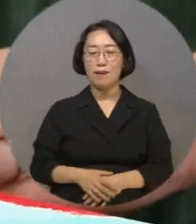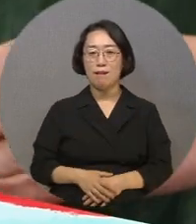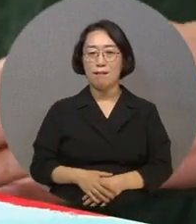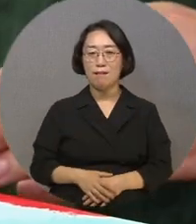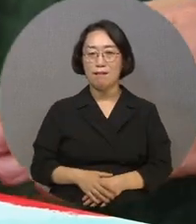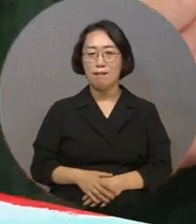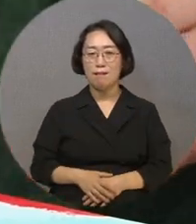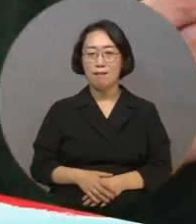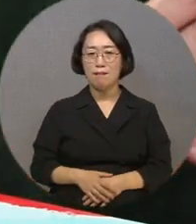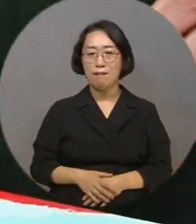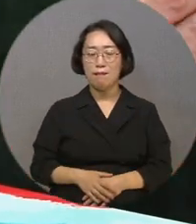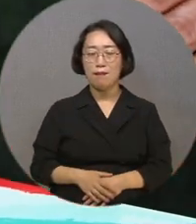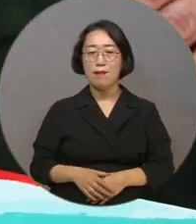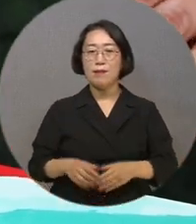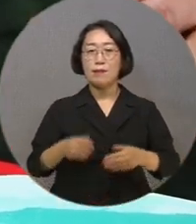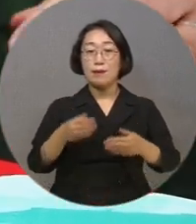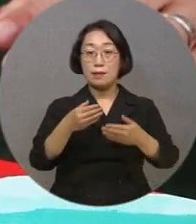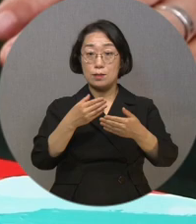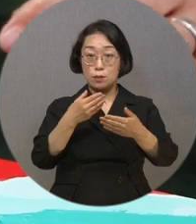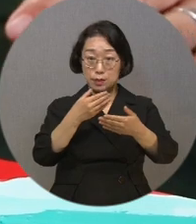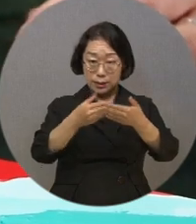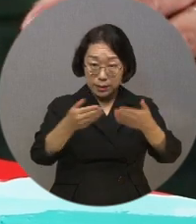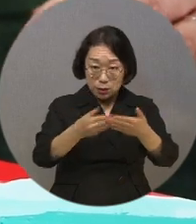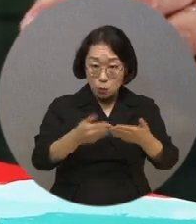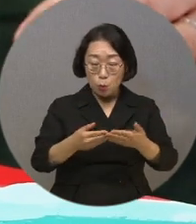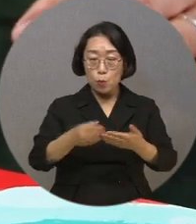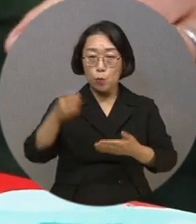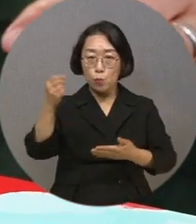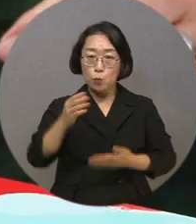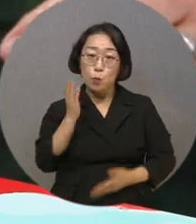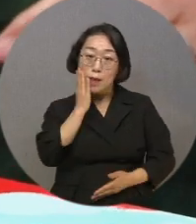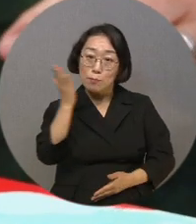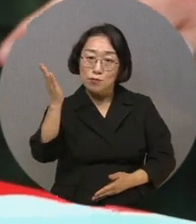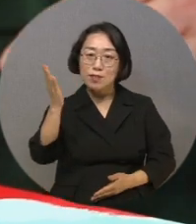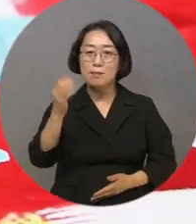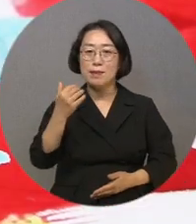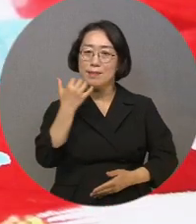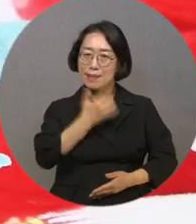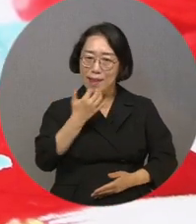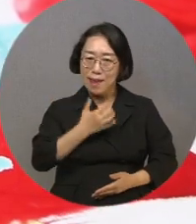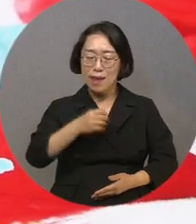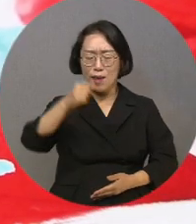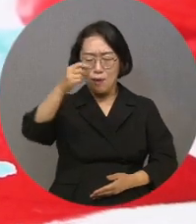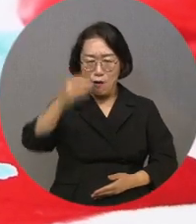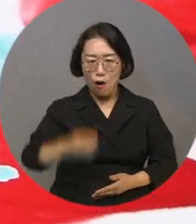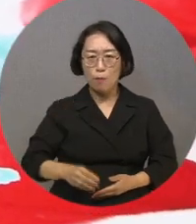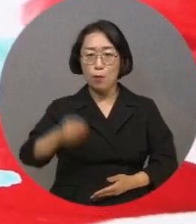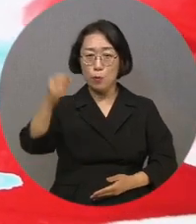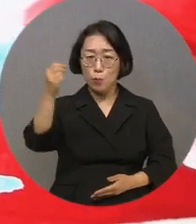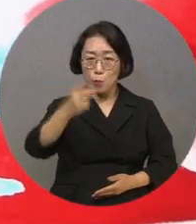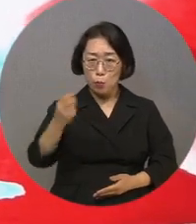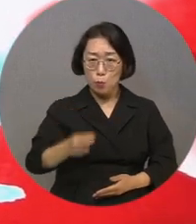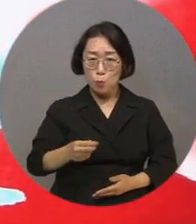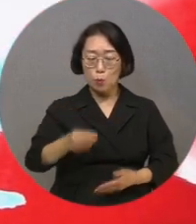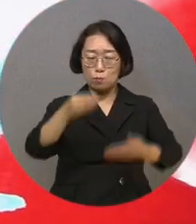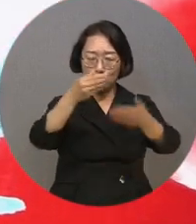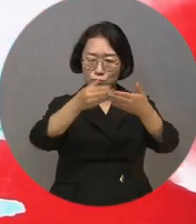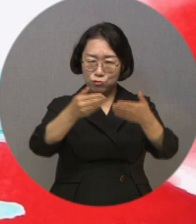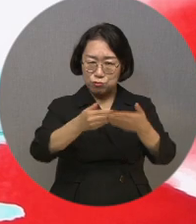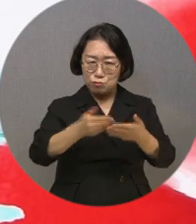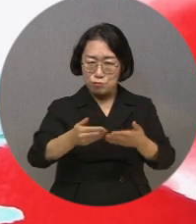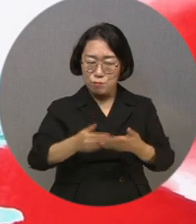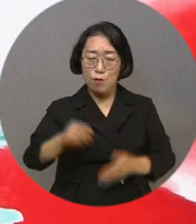한지위에 나뭇잎을 그리고 오려 수없이 덧붙이고 색칠하는 과정은 끊임없이 거듭되는